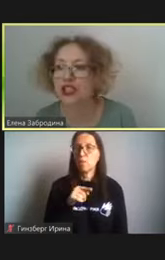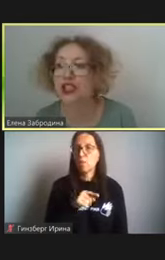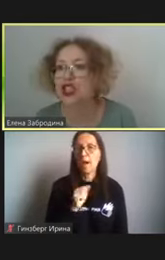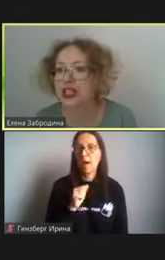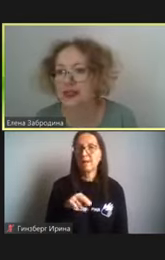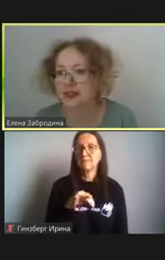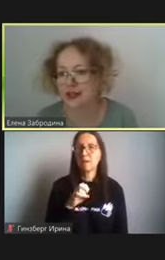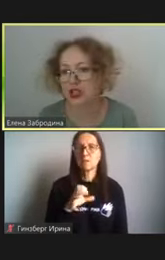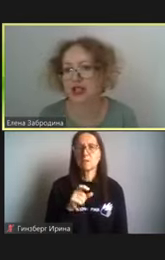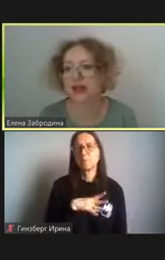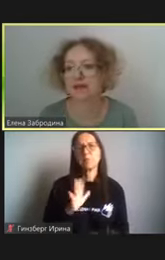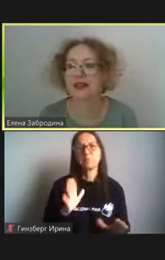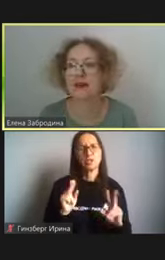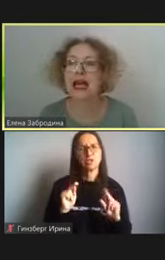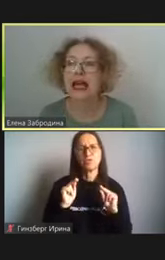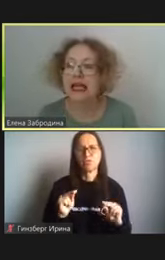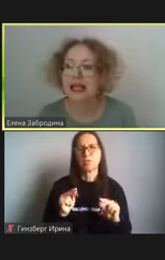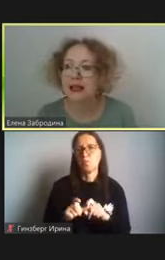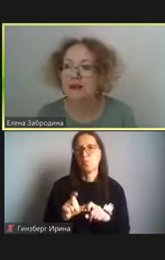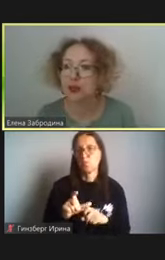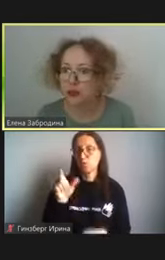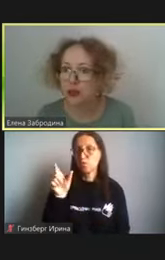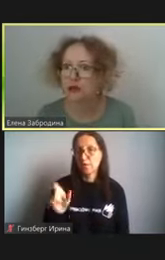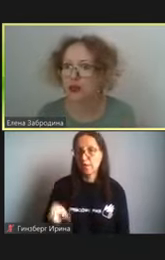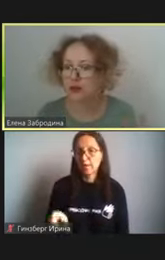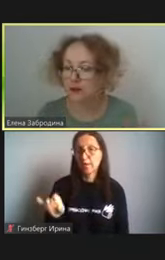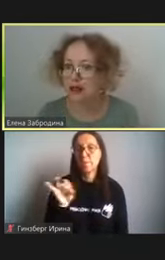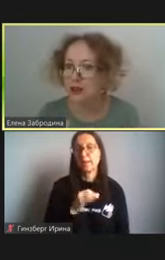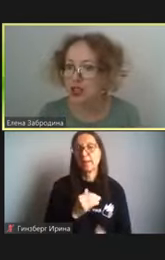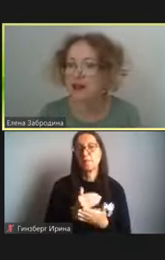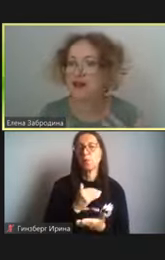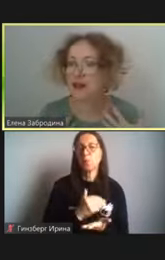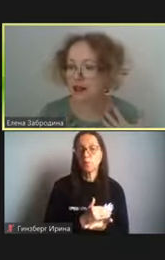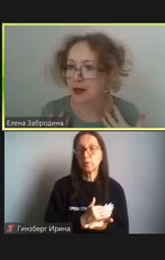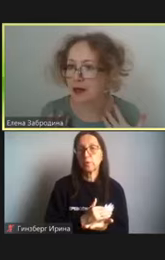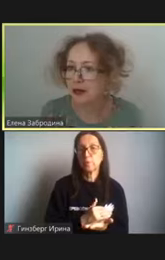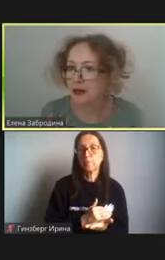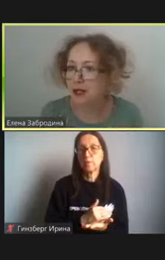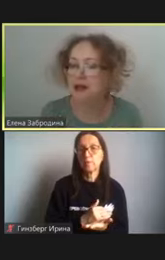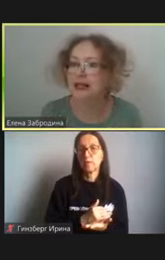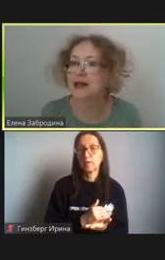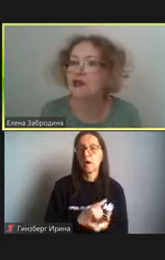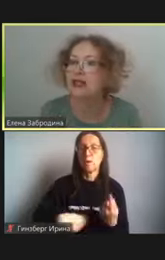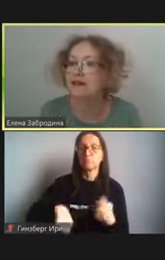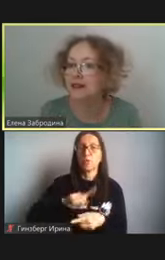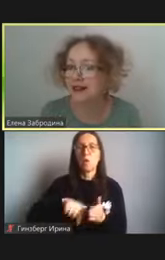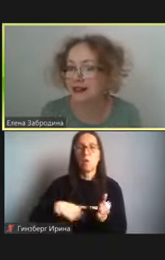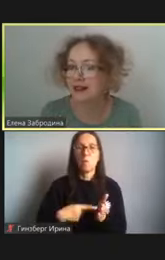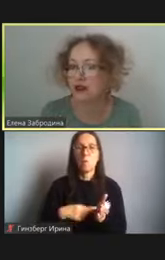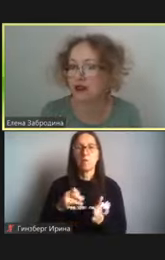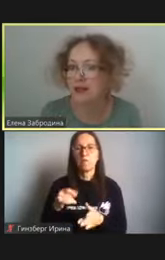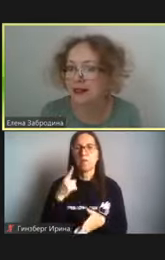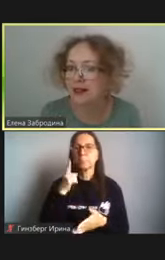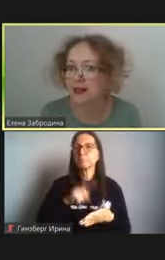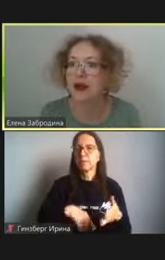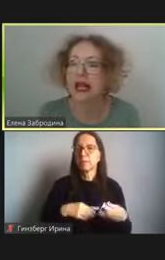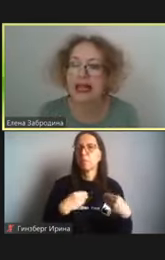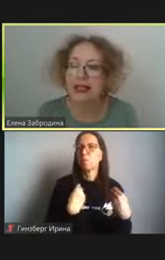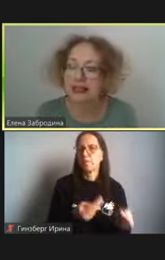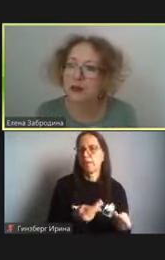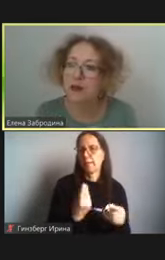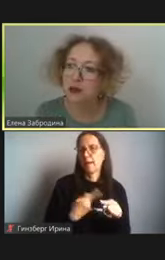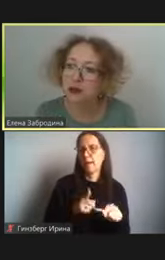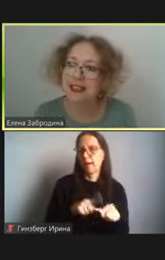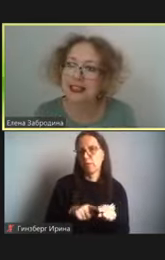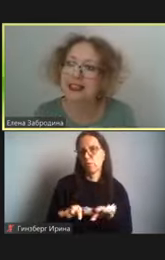был очень честным человеком. И в итоге вот община как бы Антверпена, она ему доверила эту миссию.